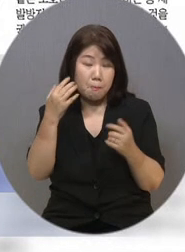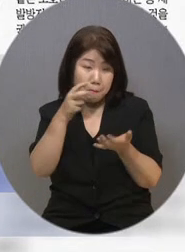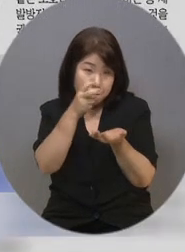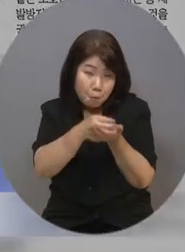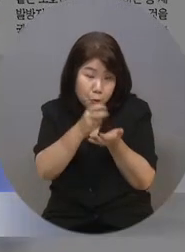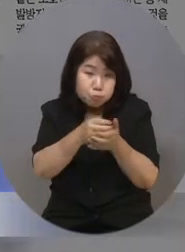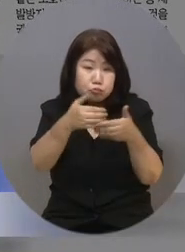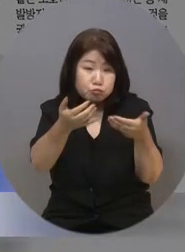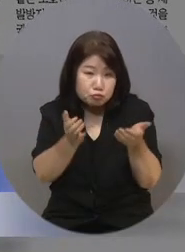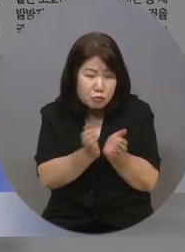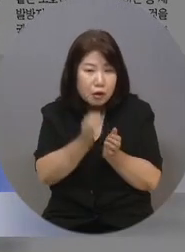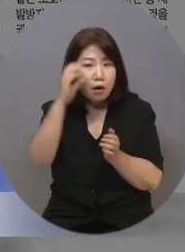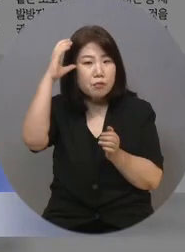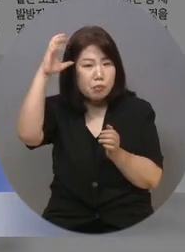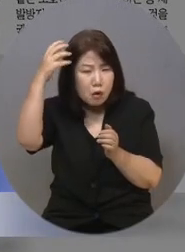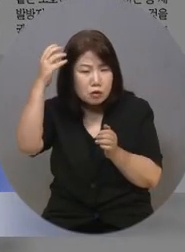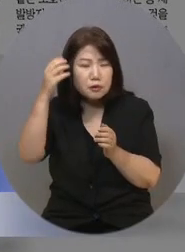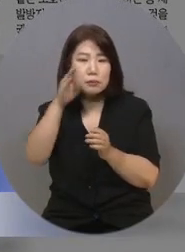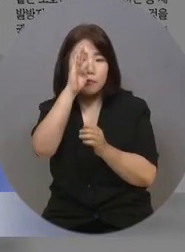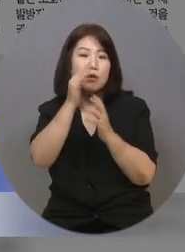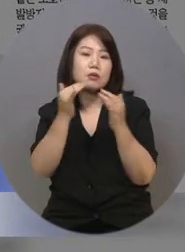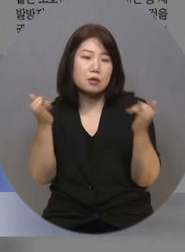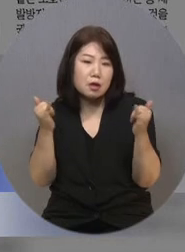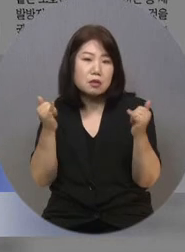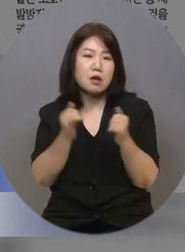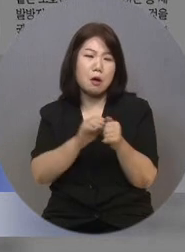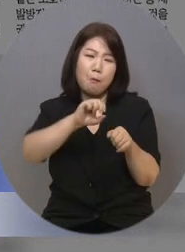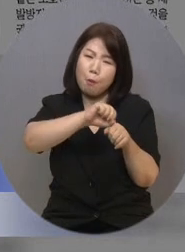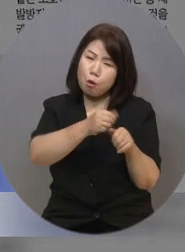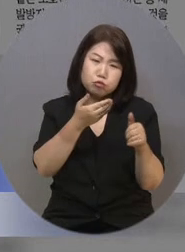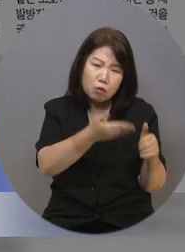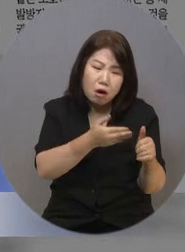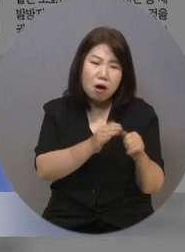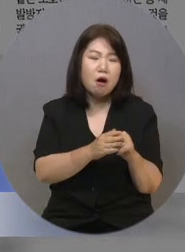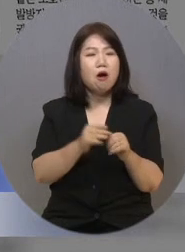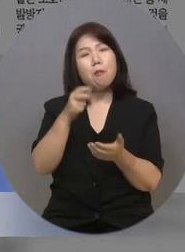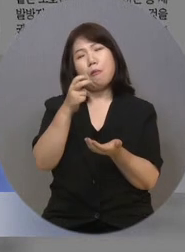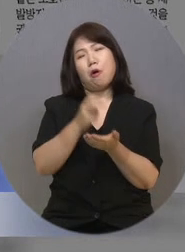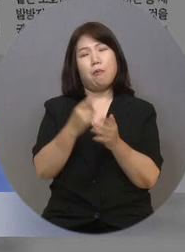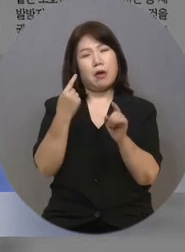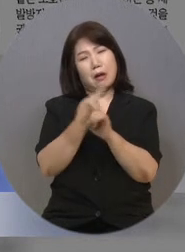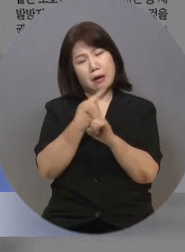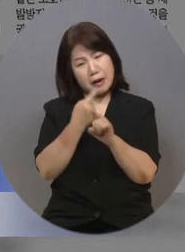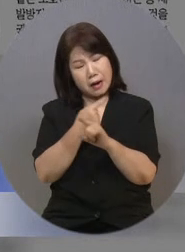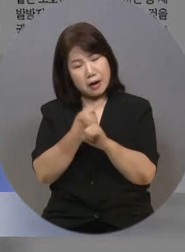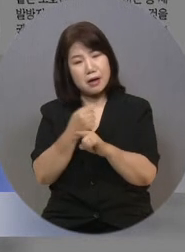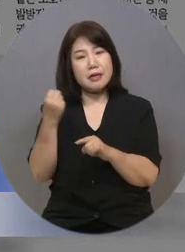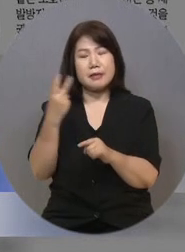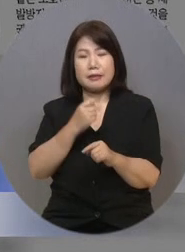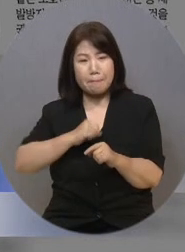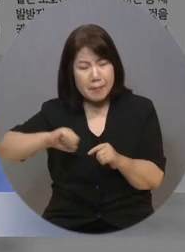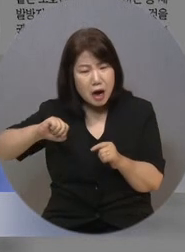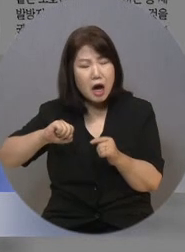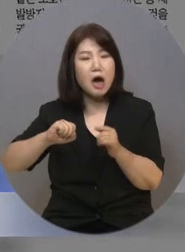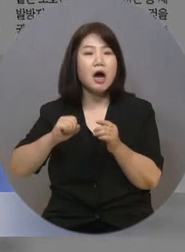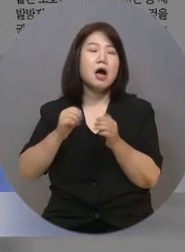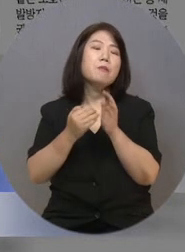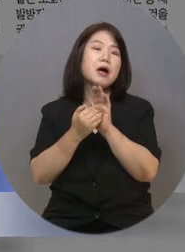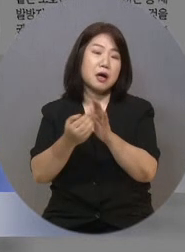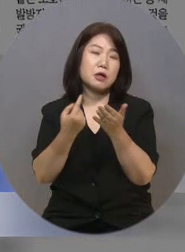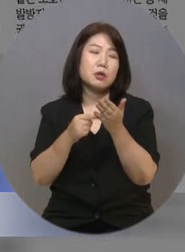정신질환 수용자에 대한 징벌 부과 등과 관련해이 제도 개선과 재발 방지대책 마련을 권고했다는